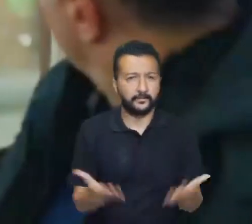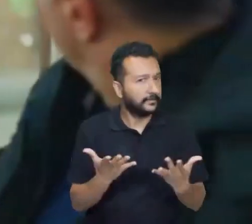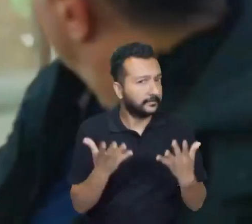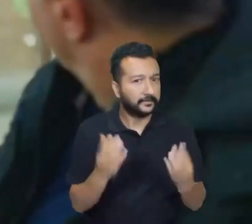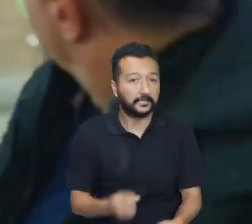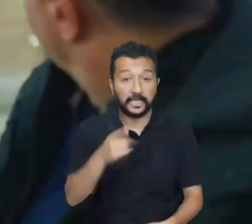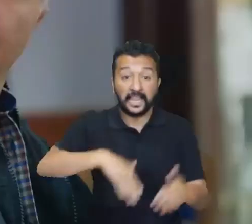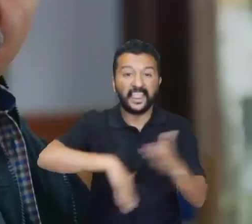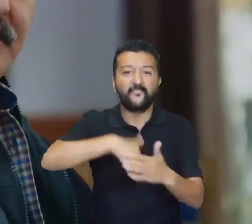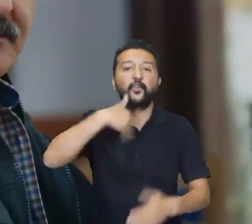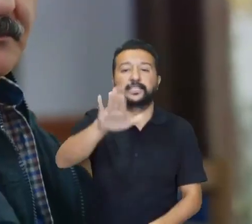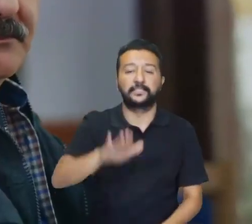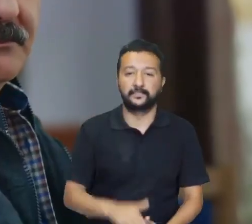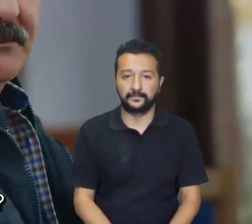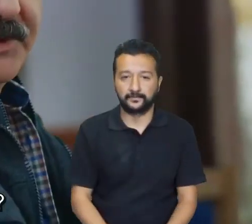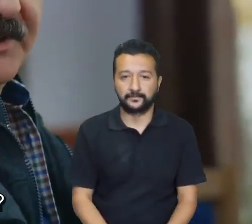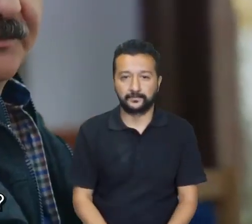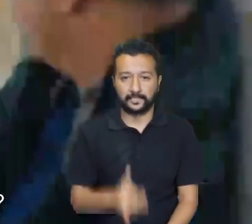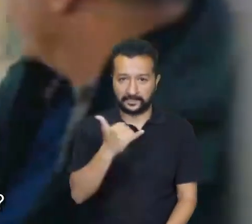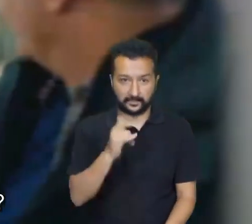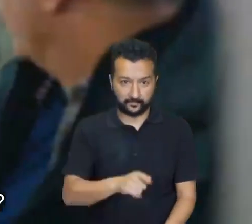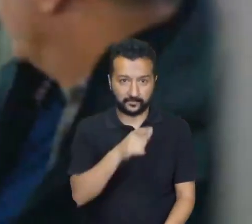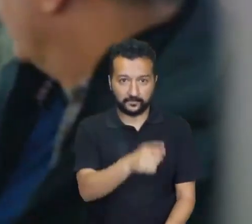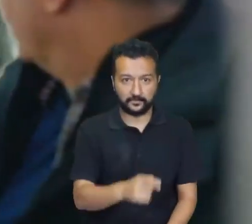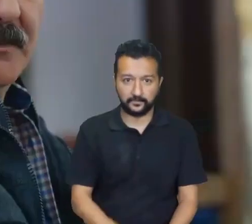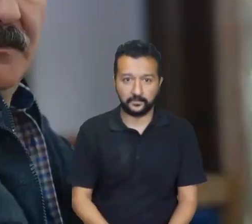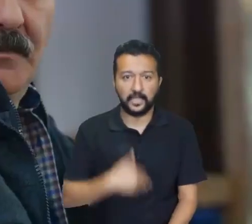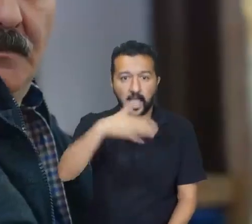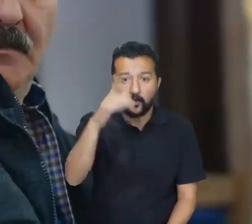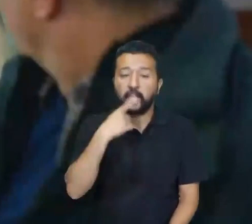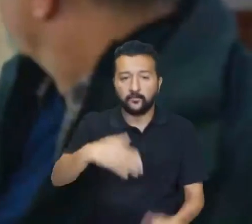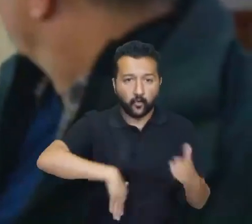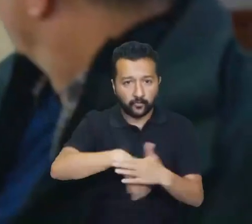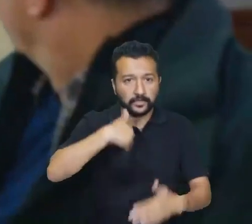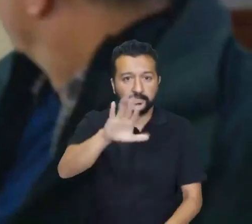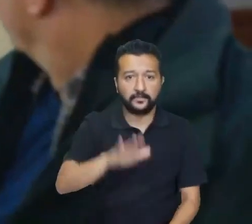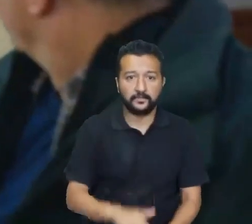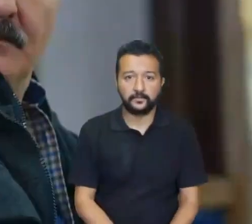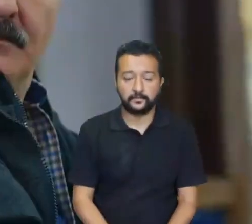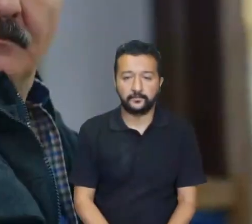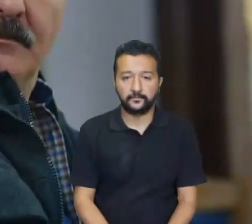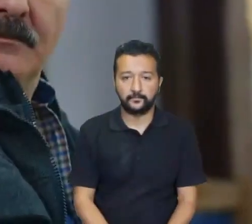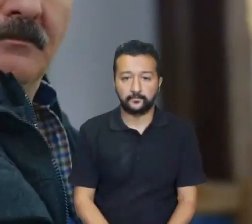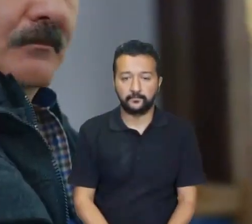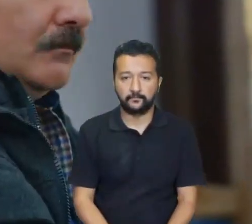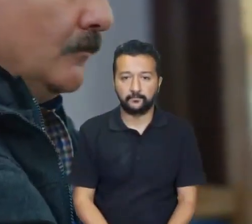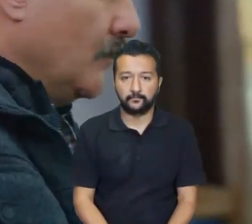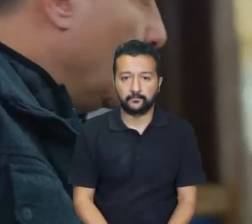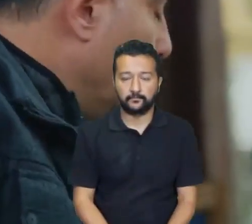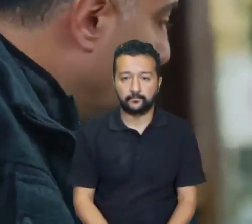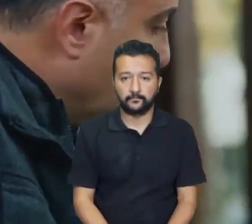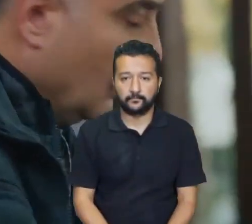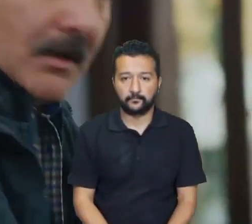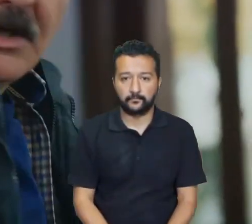Nasıl ya? Defol git. Şaka yapıyorsun. Yahu defol dedim. Kafasını sağdan sola